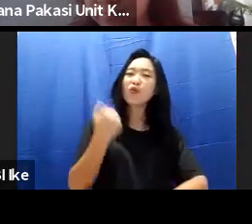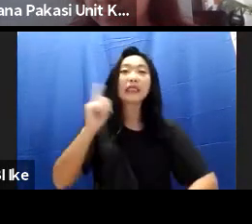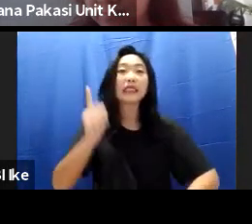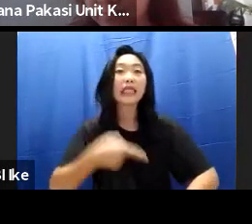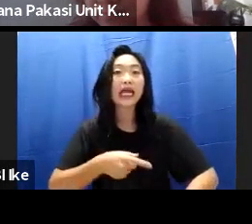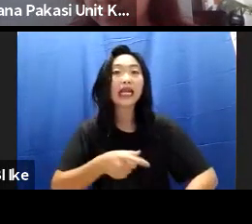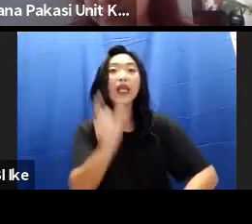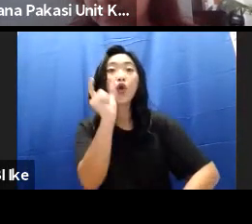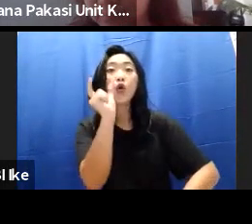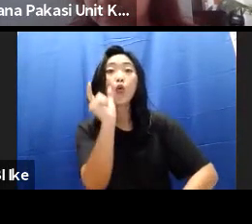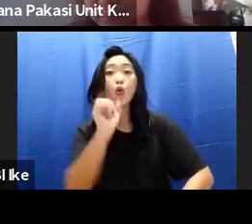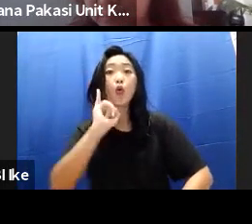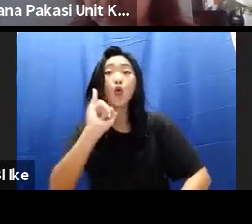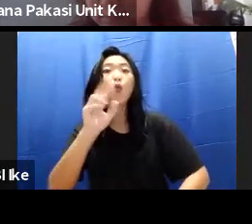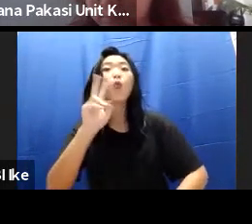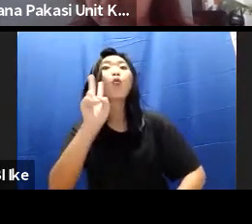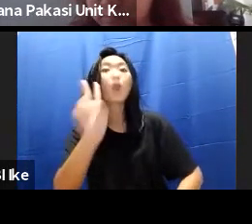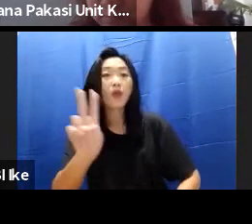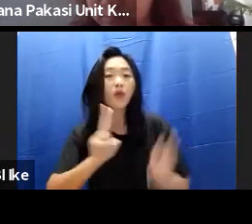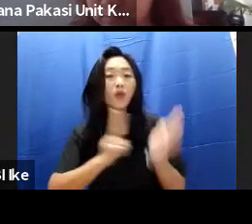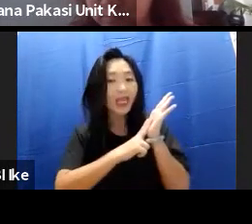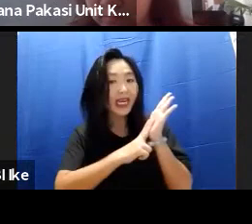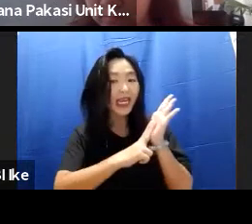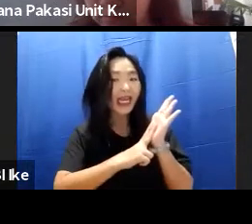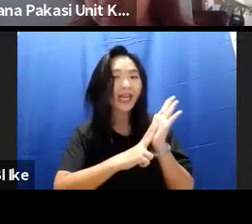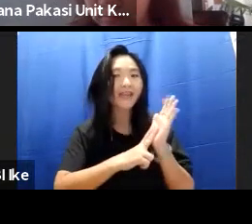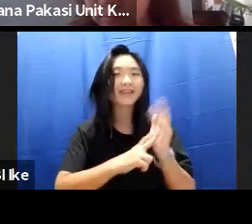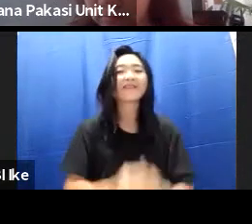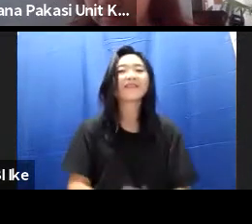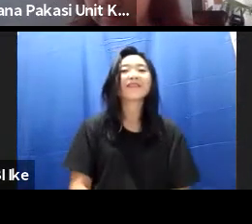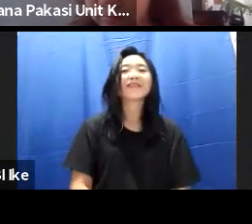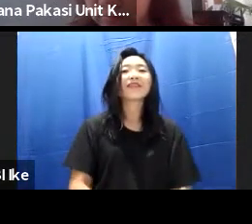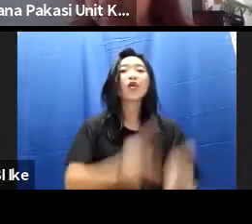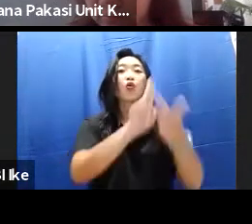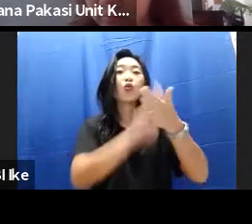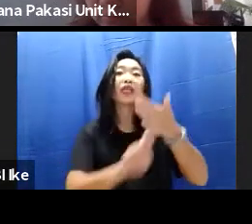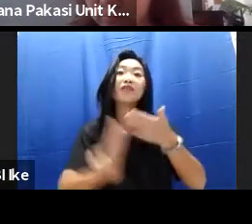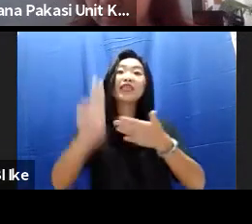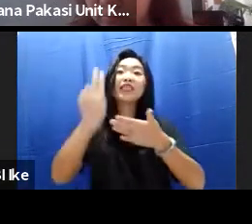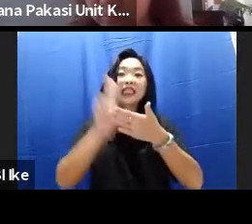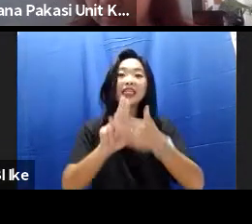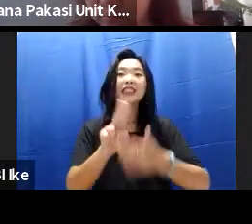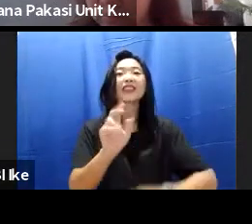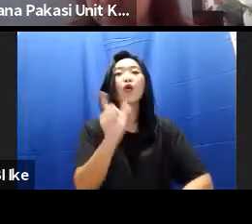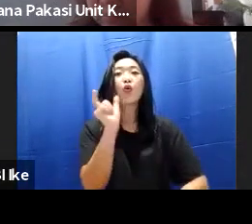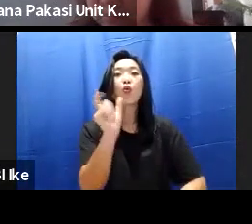teman seperjuangan ketika kita menjadi aktivis mahasiswa di PMII Ciputat.